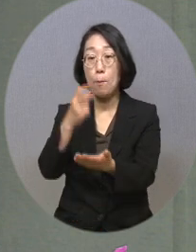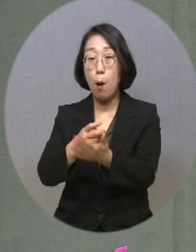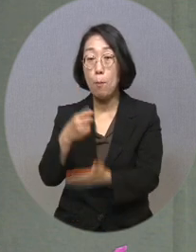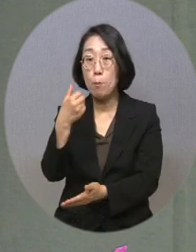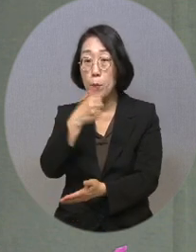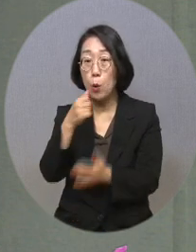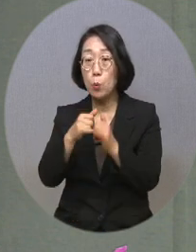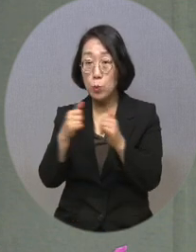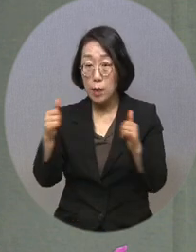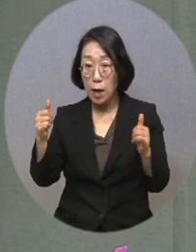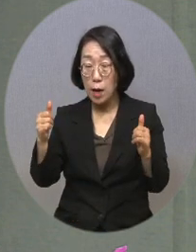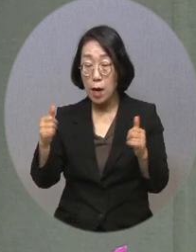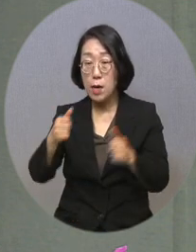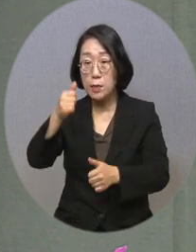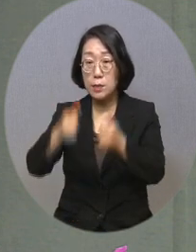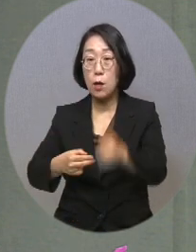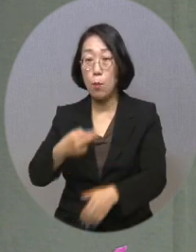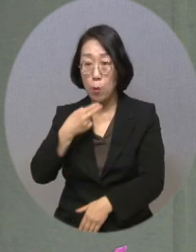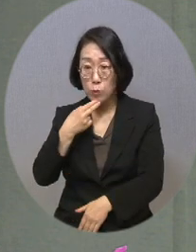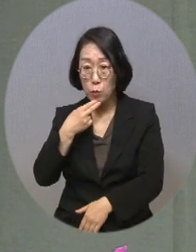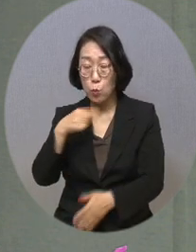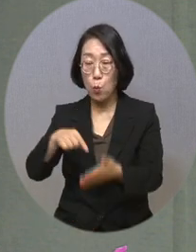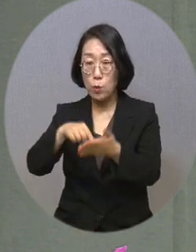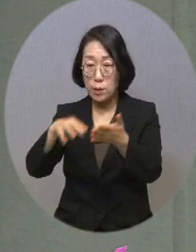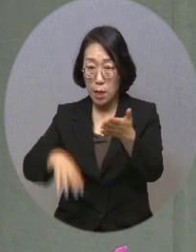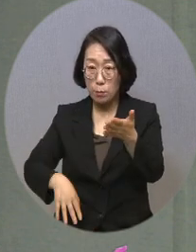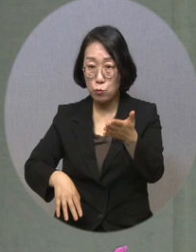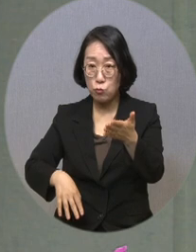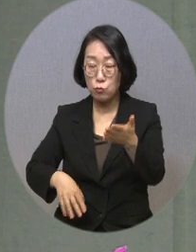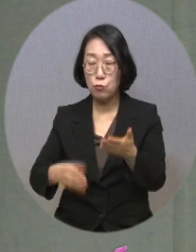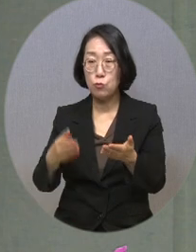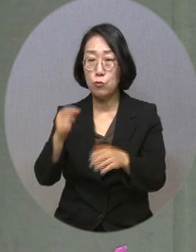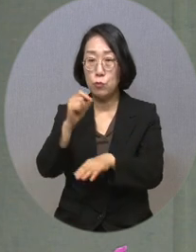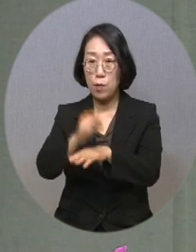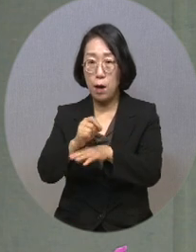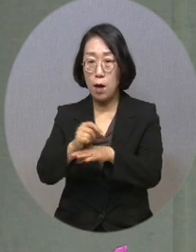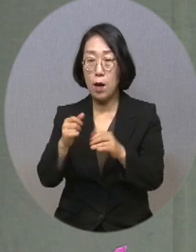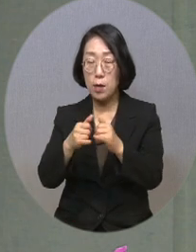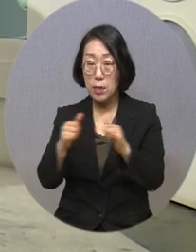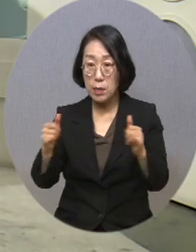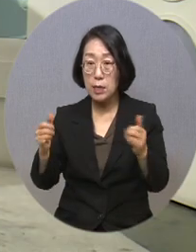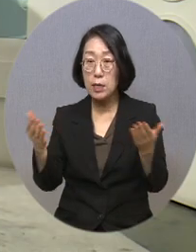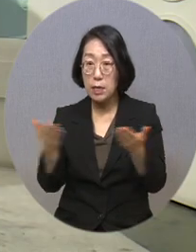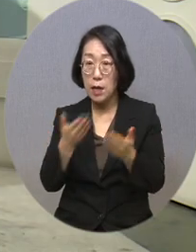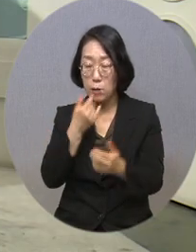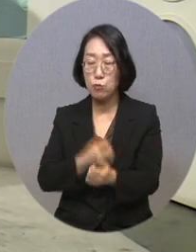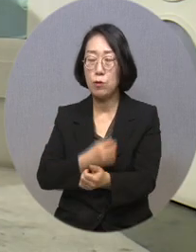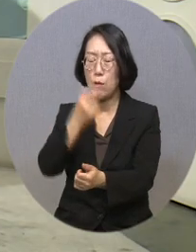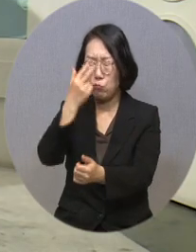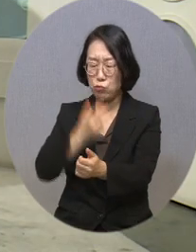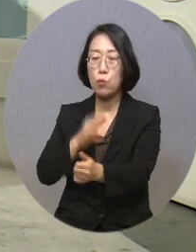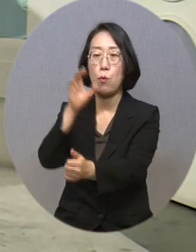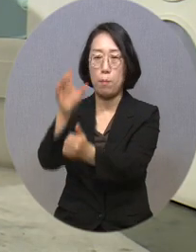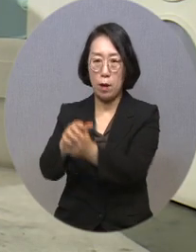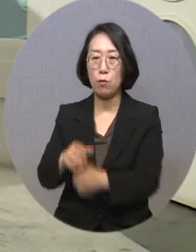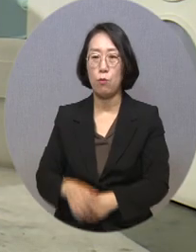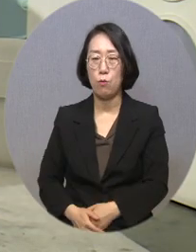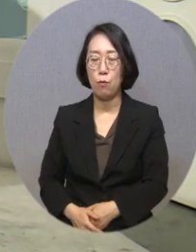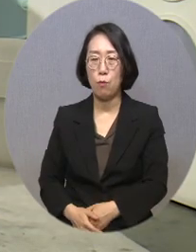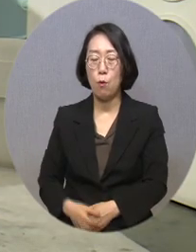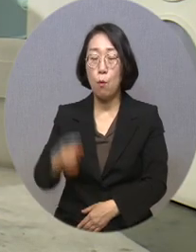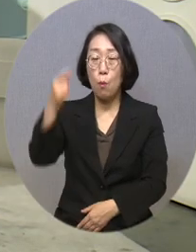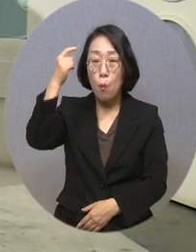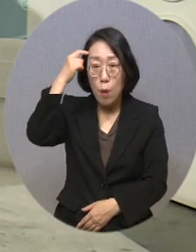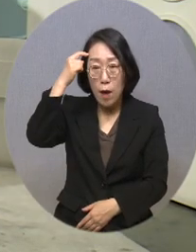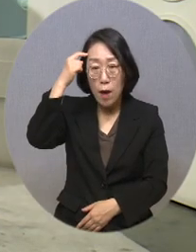자격 시험을 치지 않아도 네네. 세무사 자격을 주었다 이 말. 그건 좀 이상하네요. 예, 예. 왜 그랬냐 하면 네.